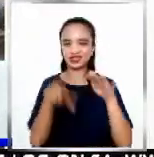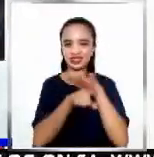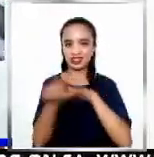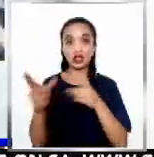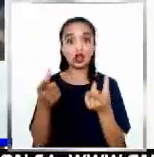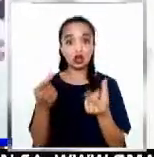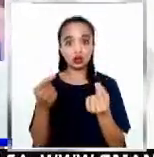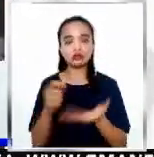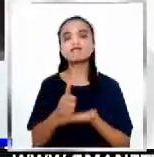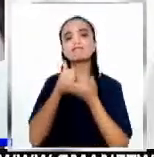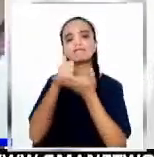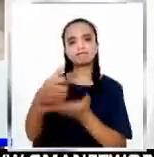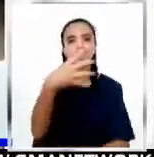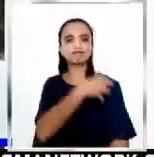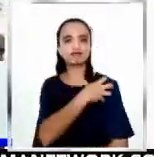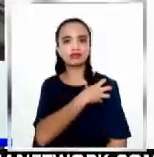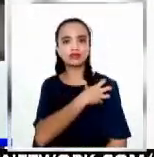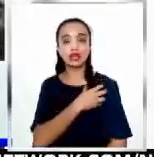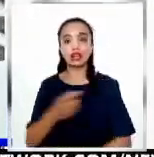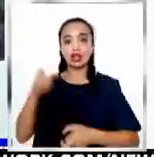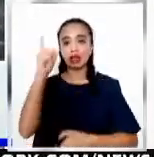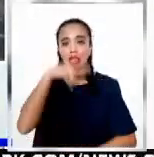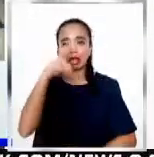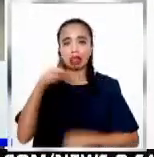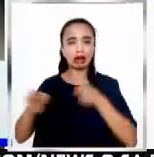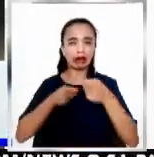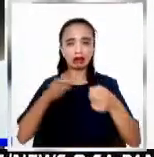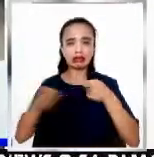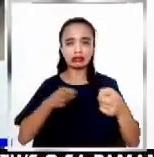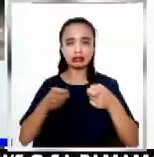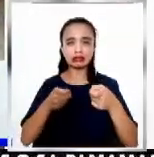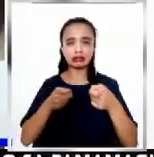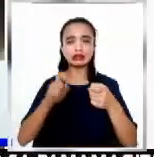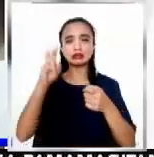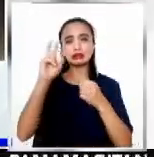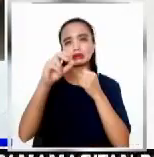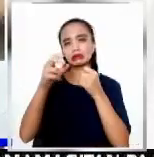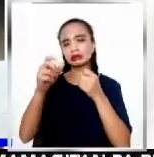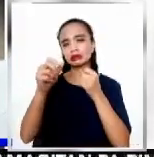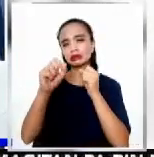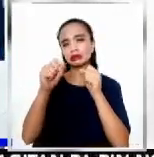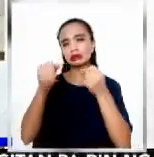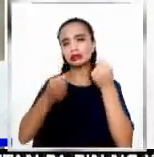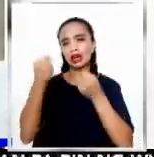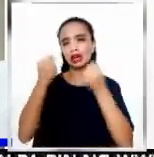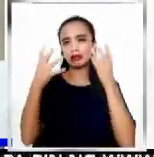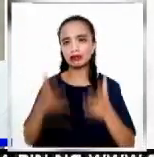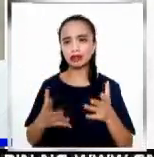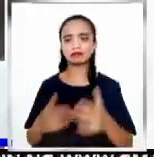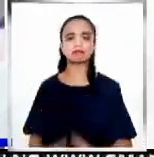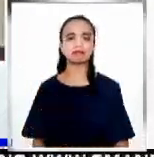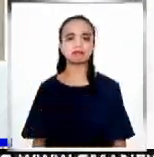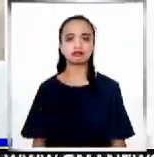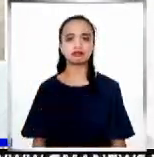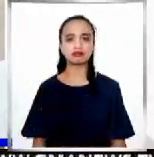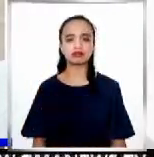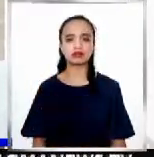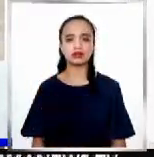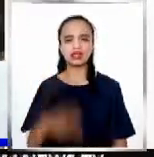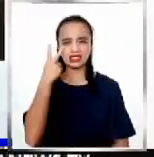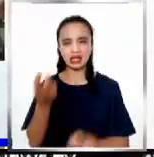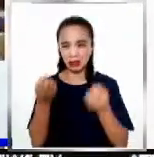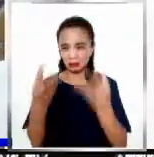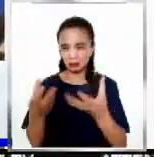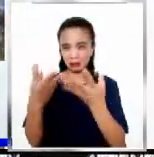jeep. Ito yung driver. Wala ng preno. Eh paano yan? Diskrasya mo ang dami. Parang karambola